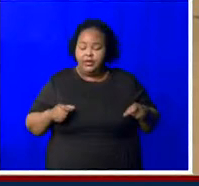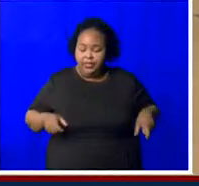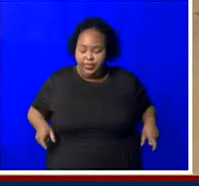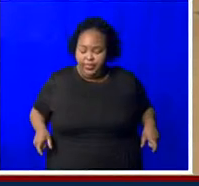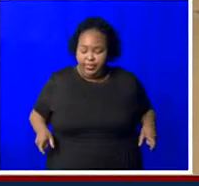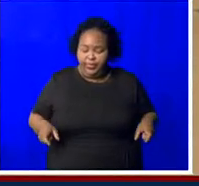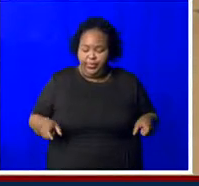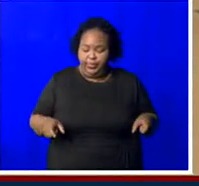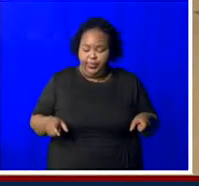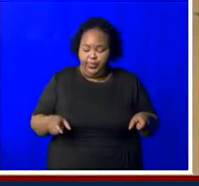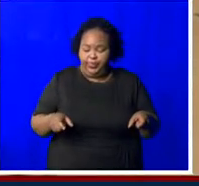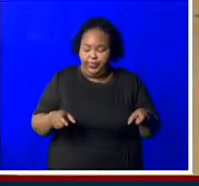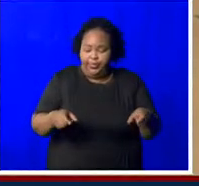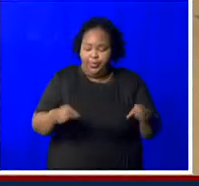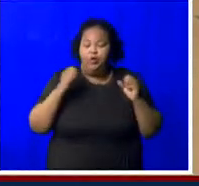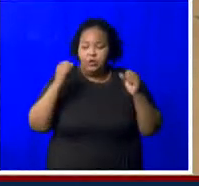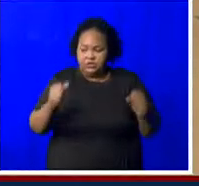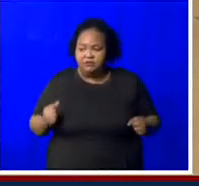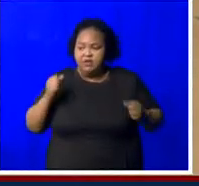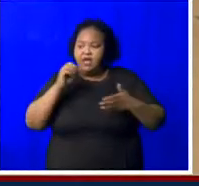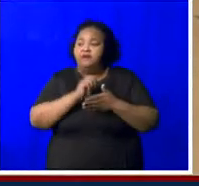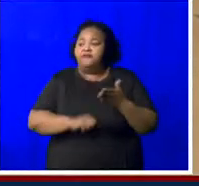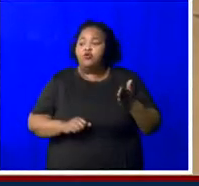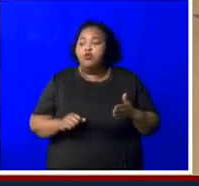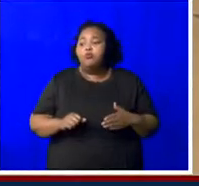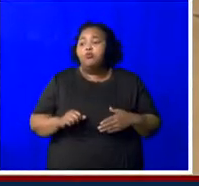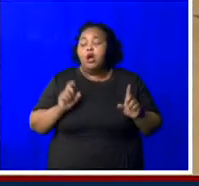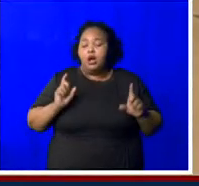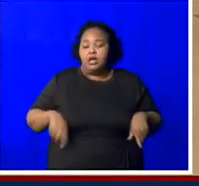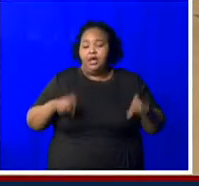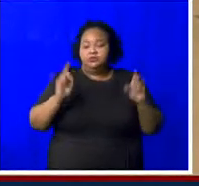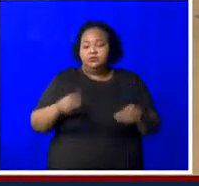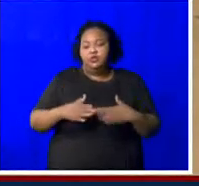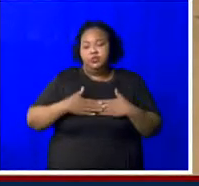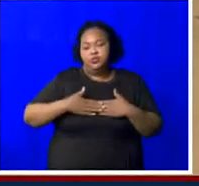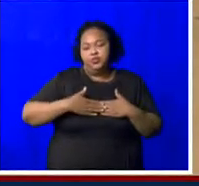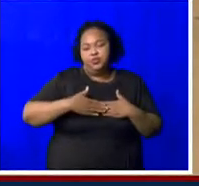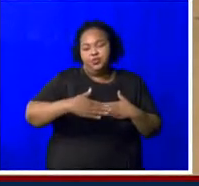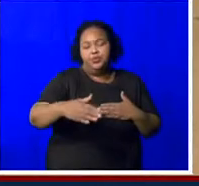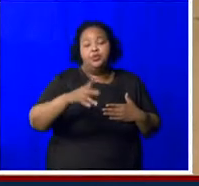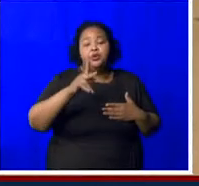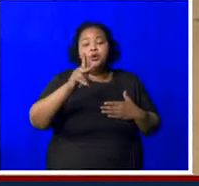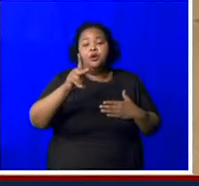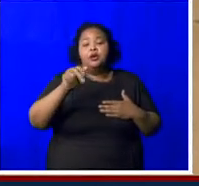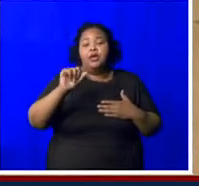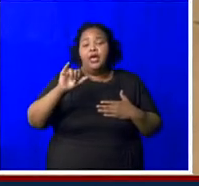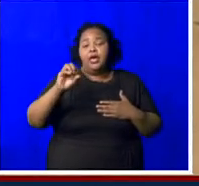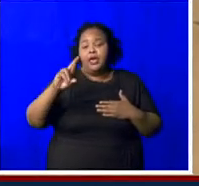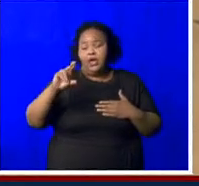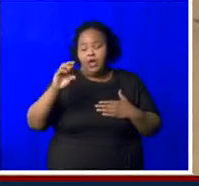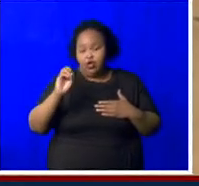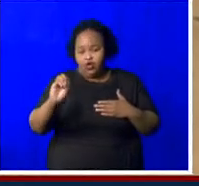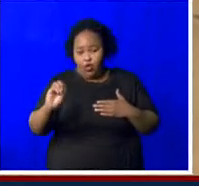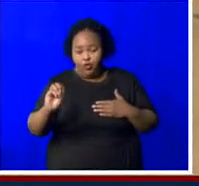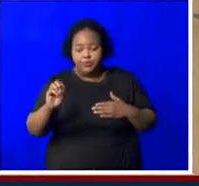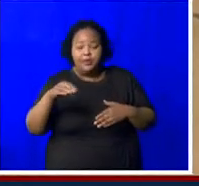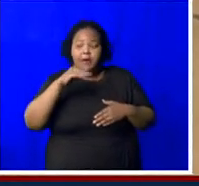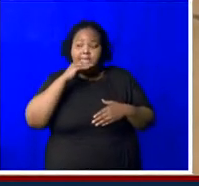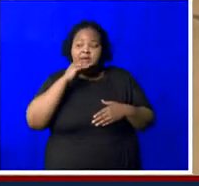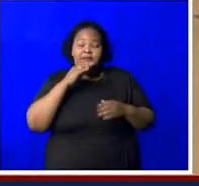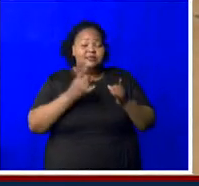e-Cape. Loyo mgubudla loyo bongasebenzela kamnanzi kakhulu eTindzabeni